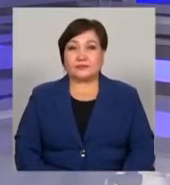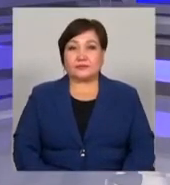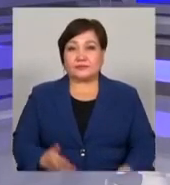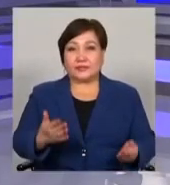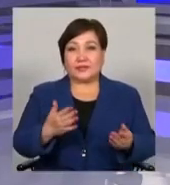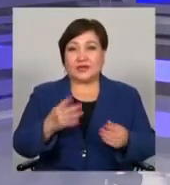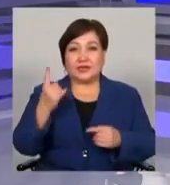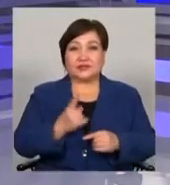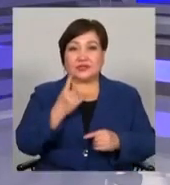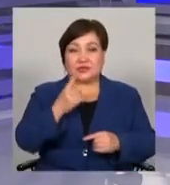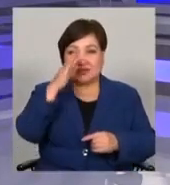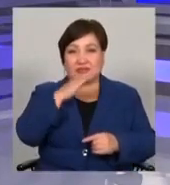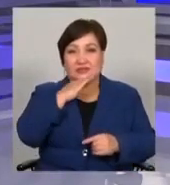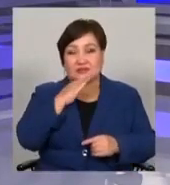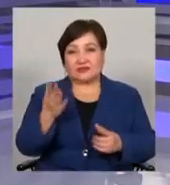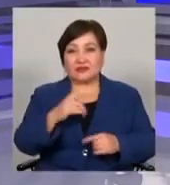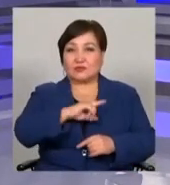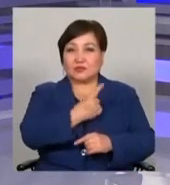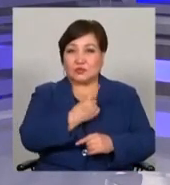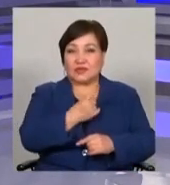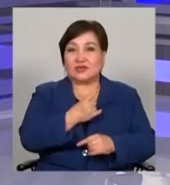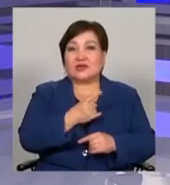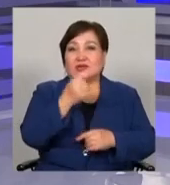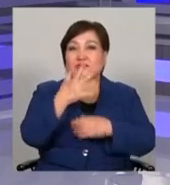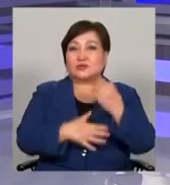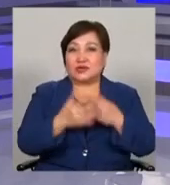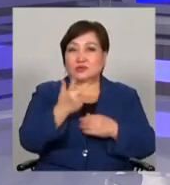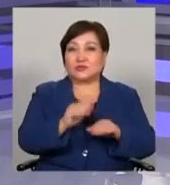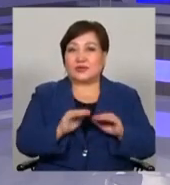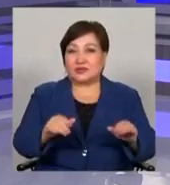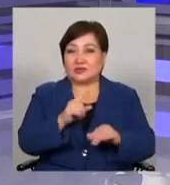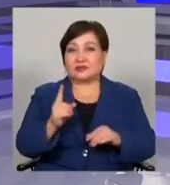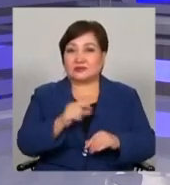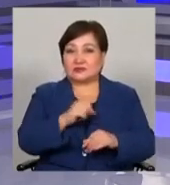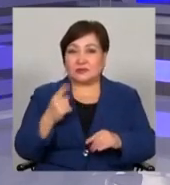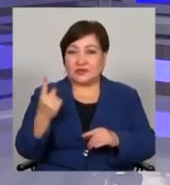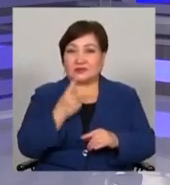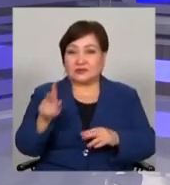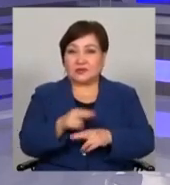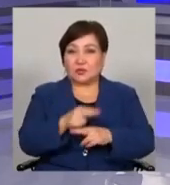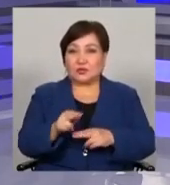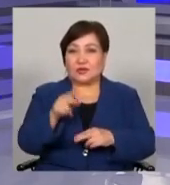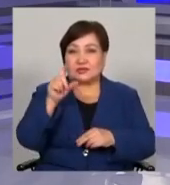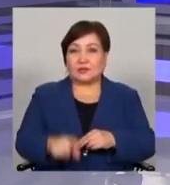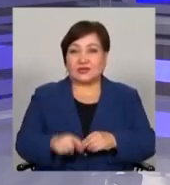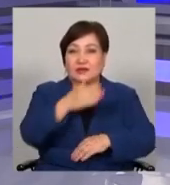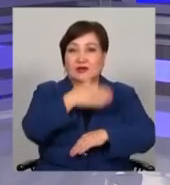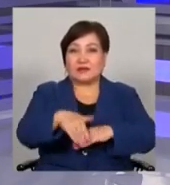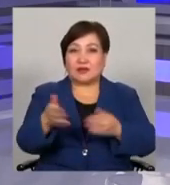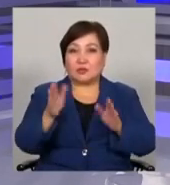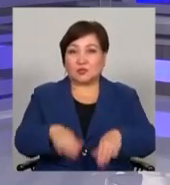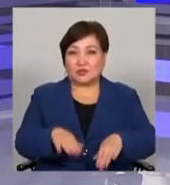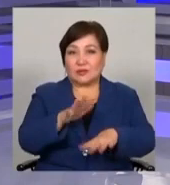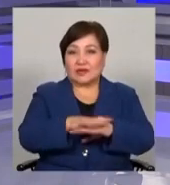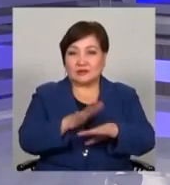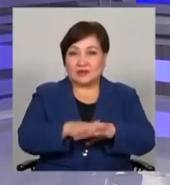Жалғыз басты әкенің жан айқайы. Елордада 3 баланы бір өзі тәрбиелеп отырған азамат далада қалуы мүмкін. Банк алдында берешегі болған үшін